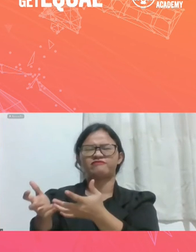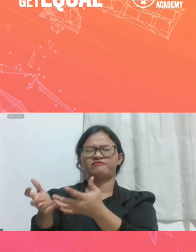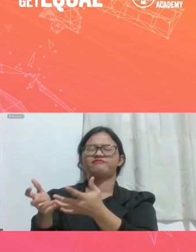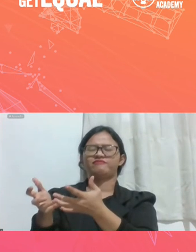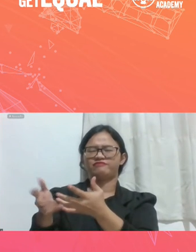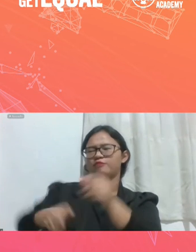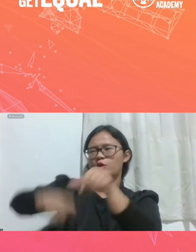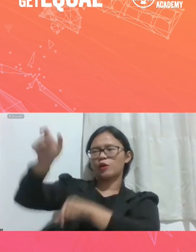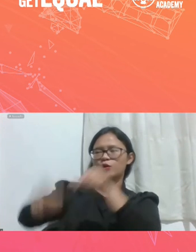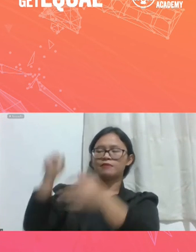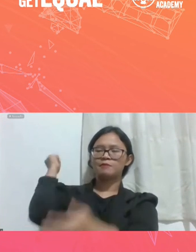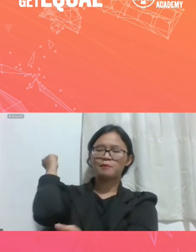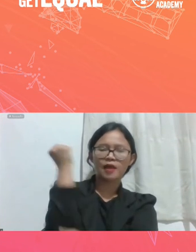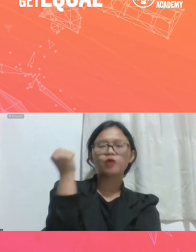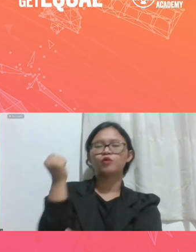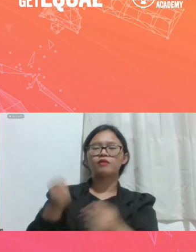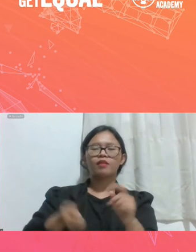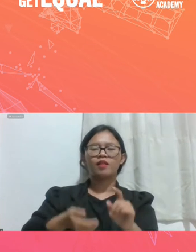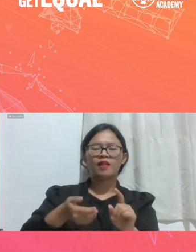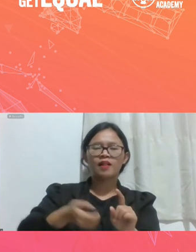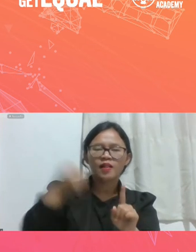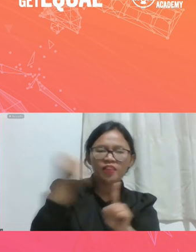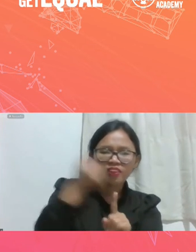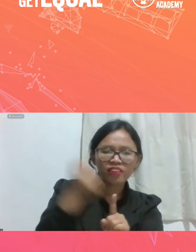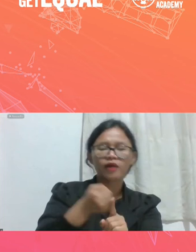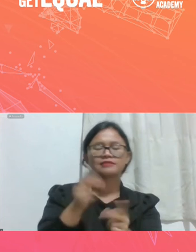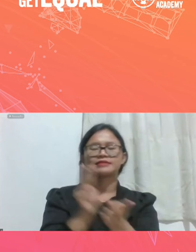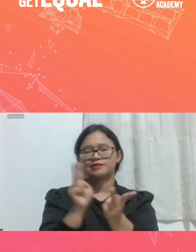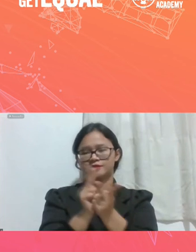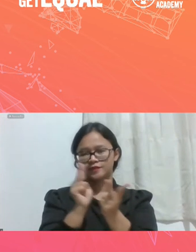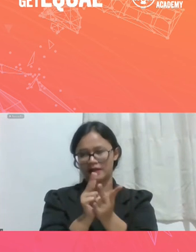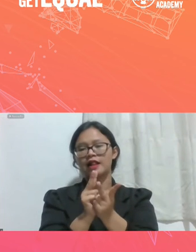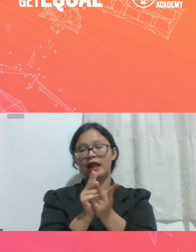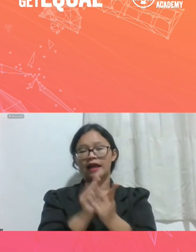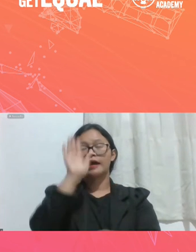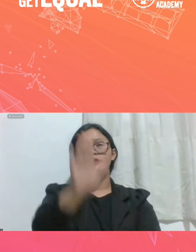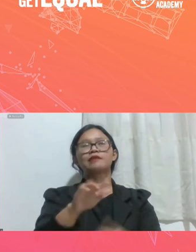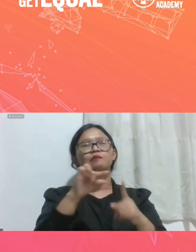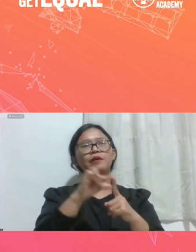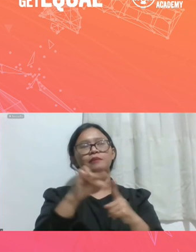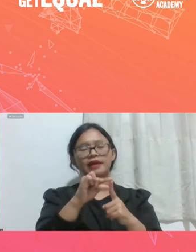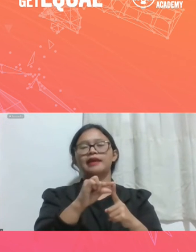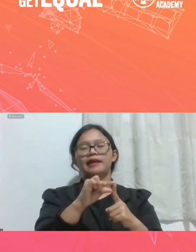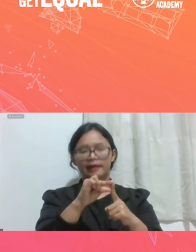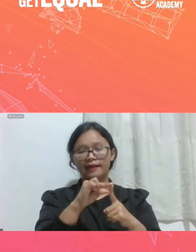kejahatan seksual. Dan insya Allah ini sudah akan turun PP-nya untuk peraturan pemerintahnya.